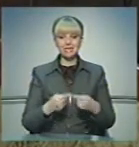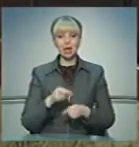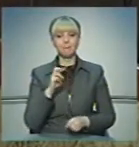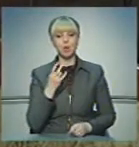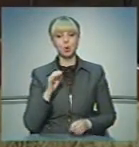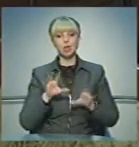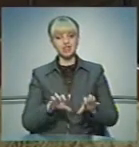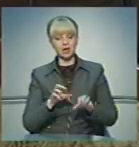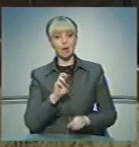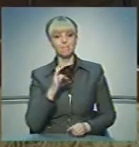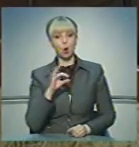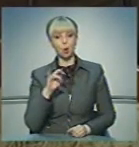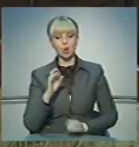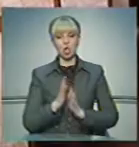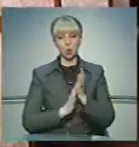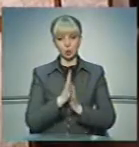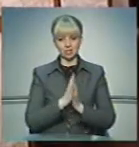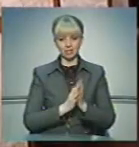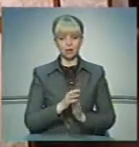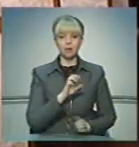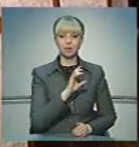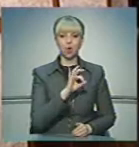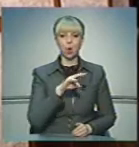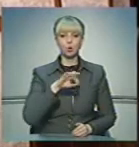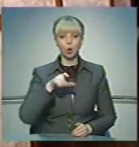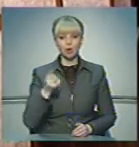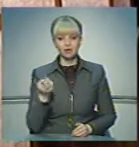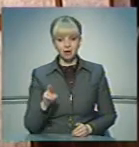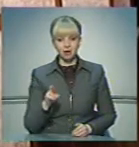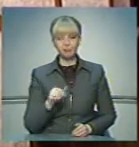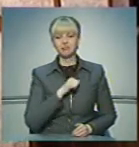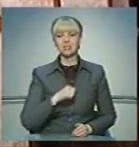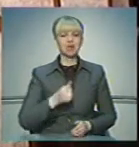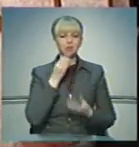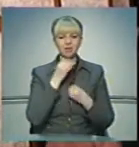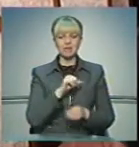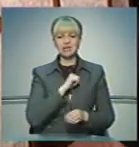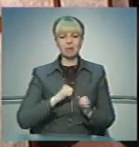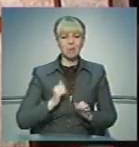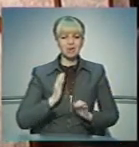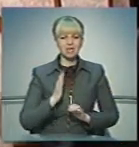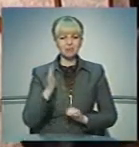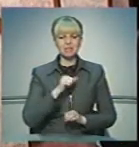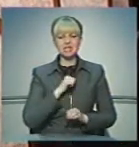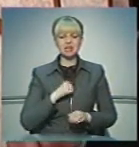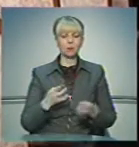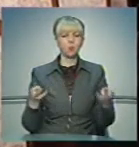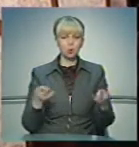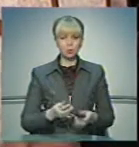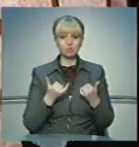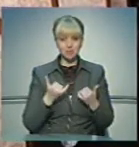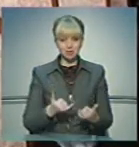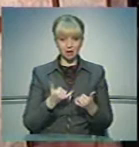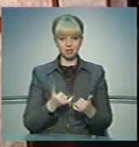біологія тварин і біологія рослин. Біологія найкраща, найперспективніша, найпотрібніша